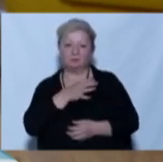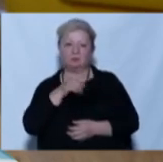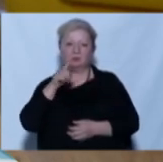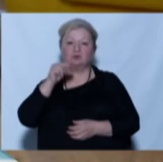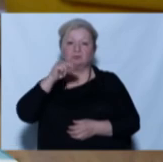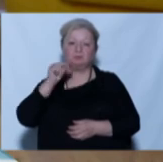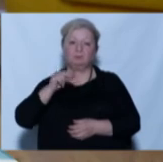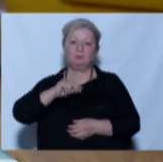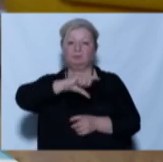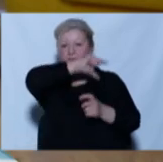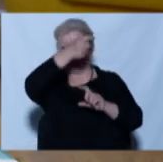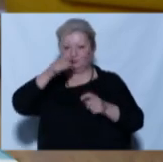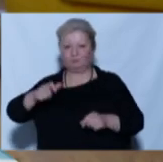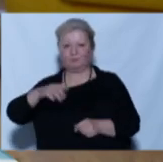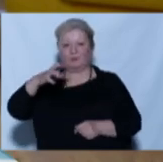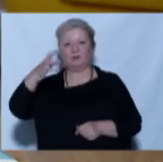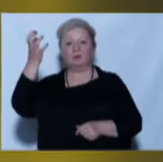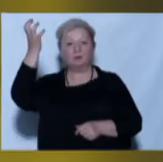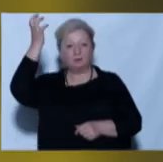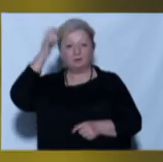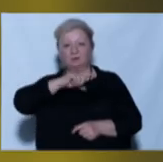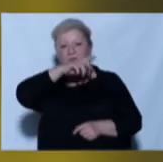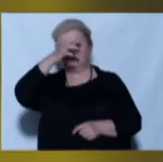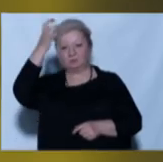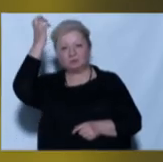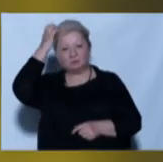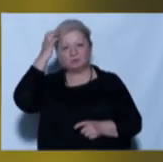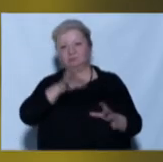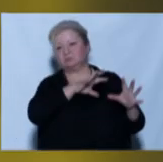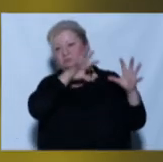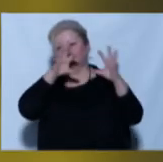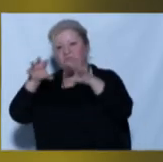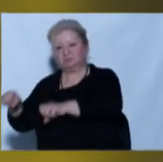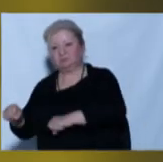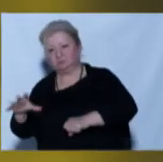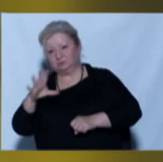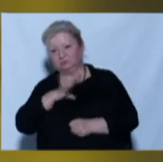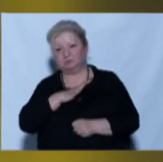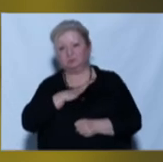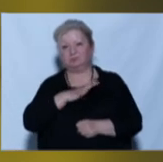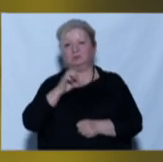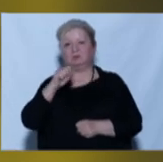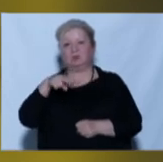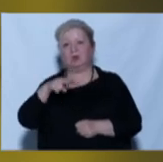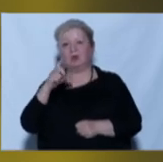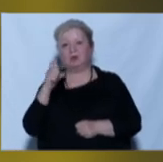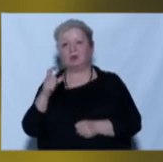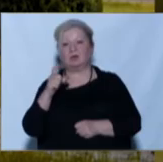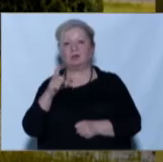ჩრდილო კავკასიელები კახეთის შუაგულამდე მოვიდნენ და დაარბიეს ალექსანდრე ჭავჭავაძის